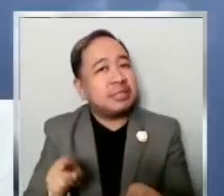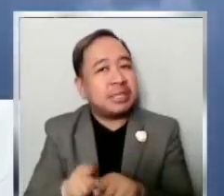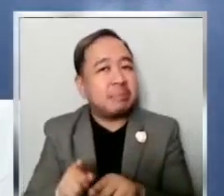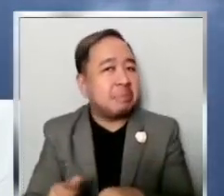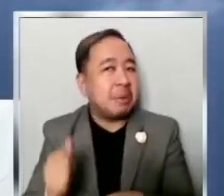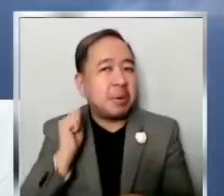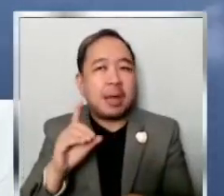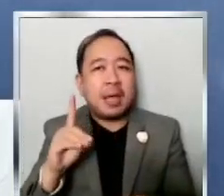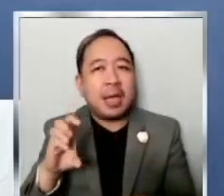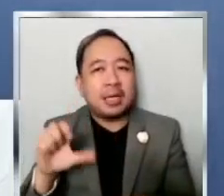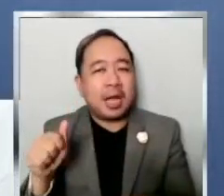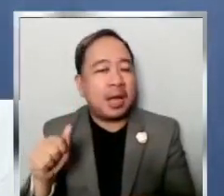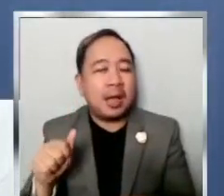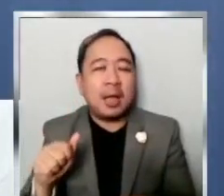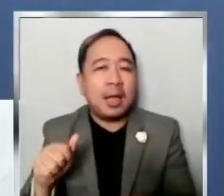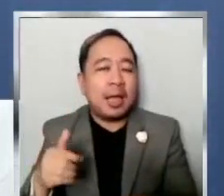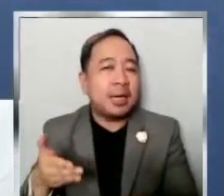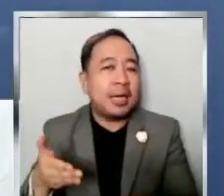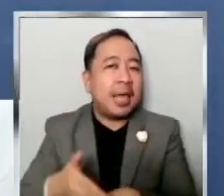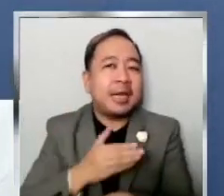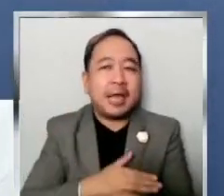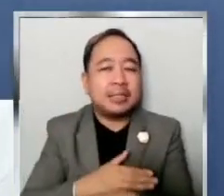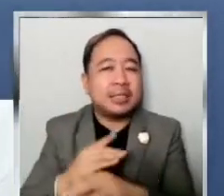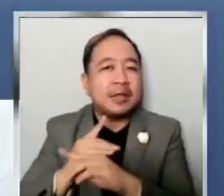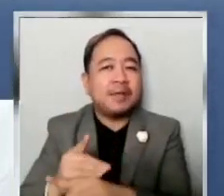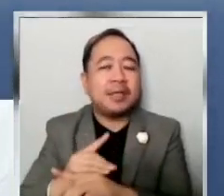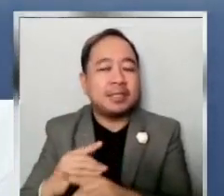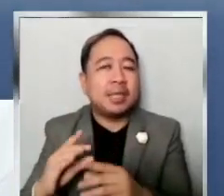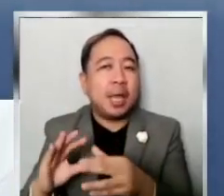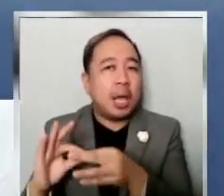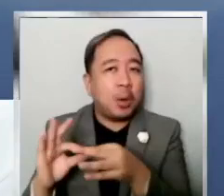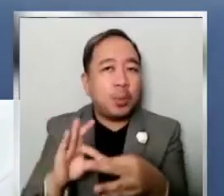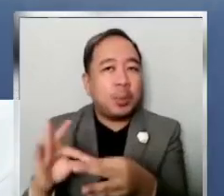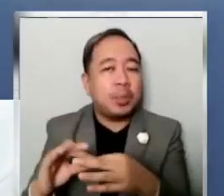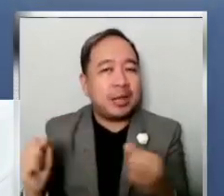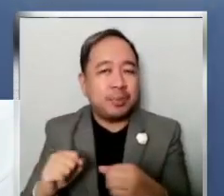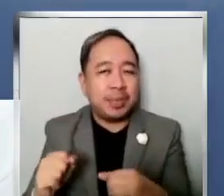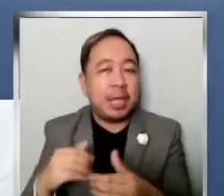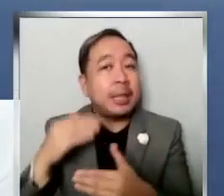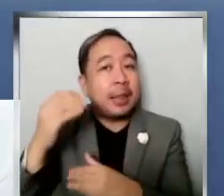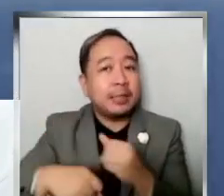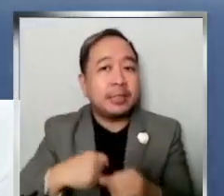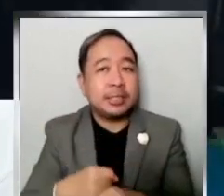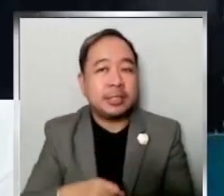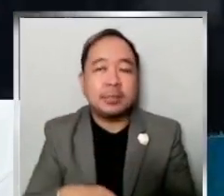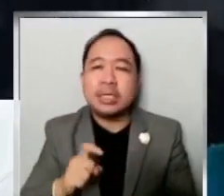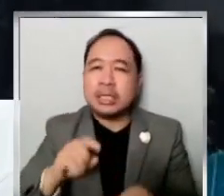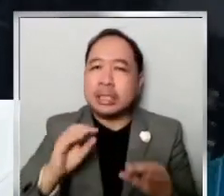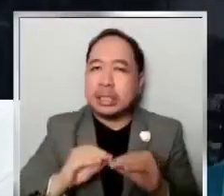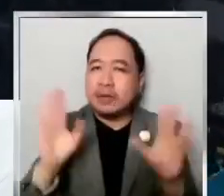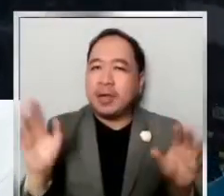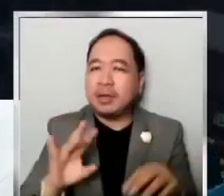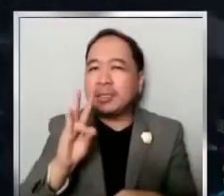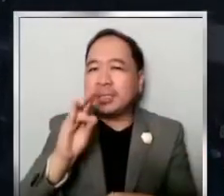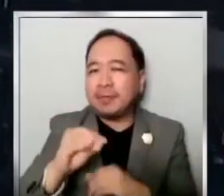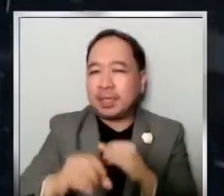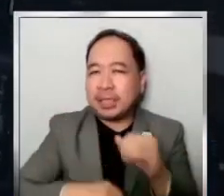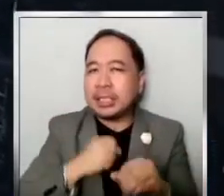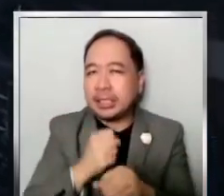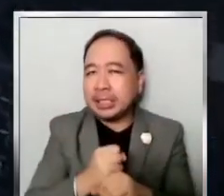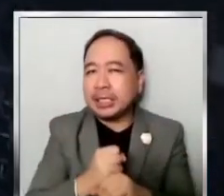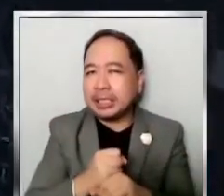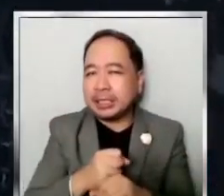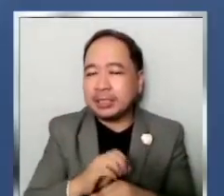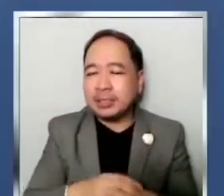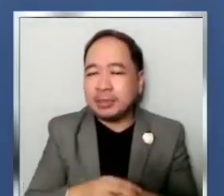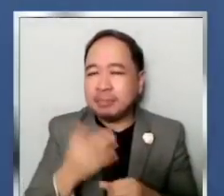na mapapasuna sa susunod na taon. Meron din daw kailangang linawin sa mahigit 70 taon ng kasunduan. Alam nyo, yung 1951